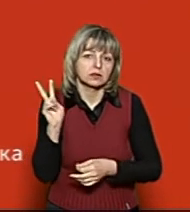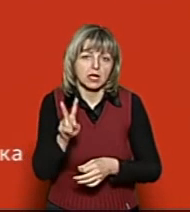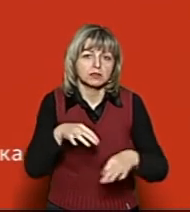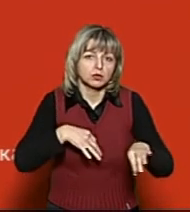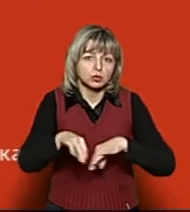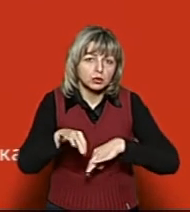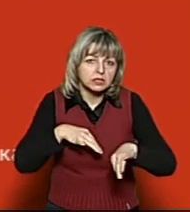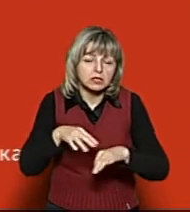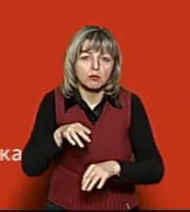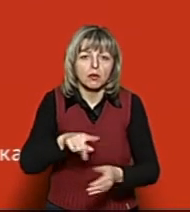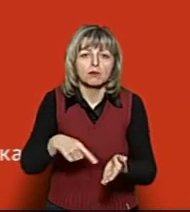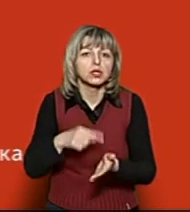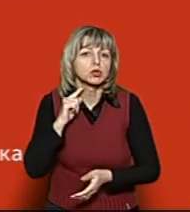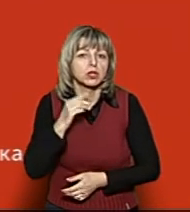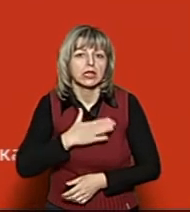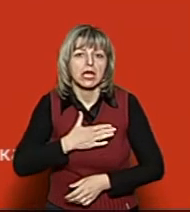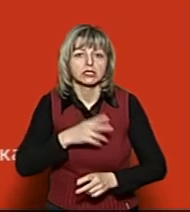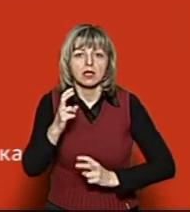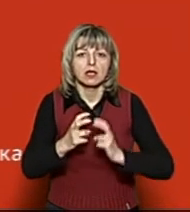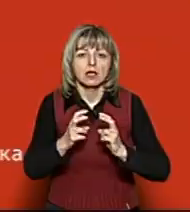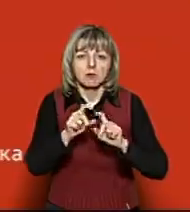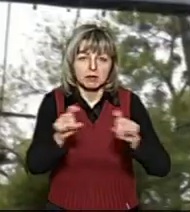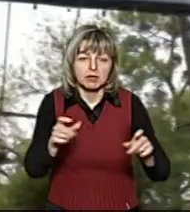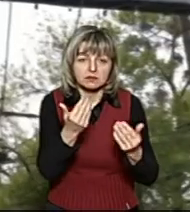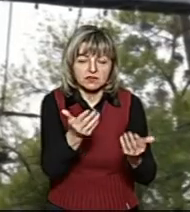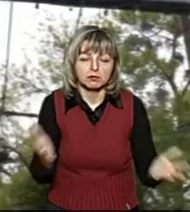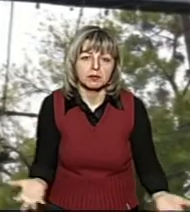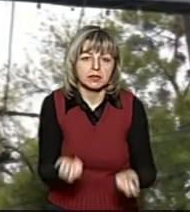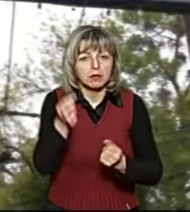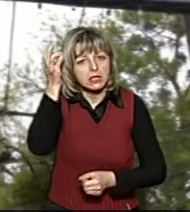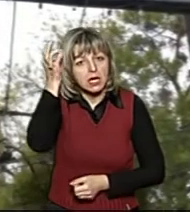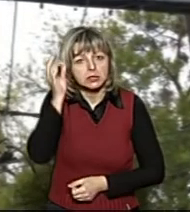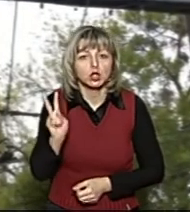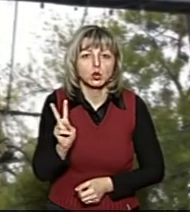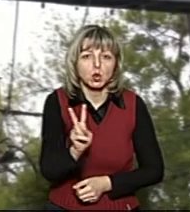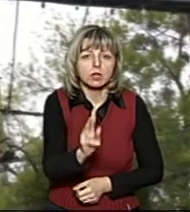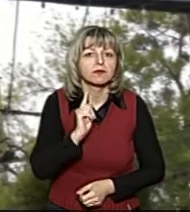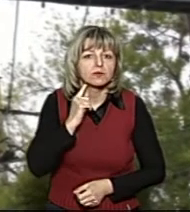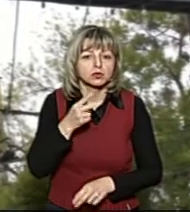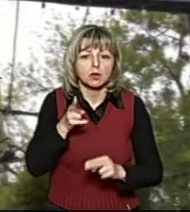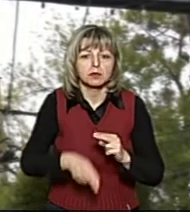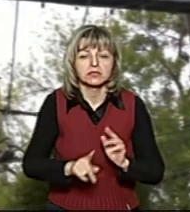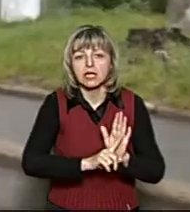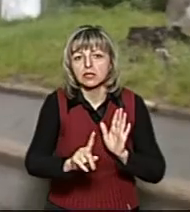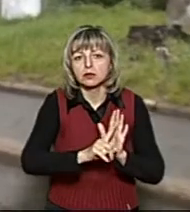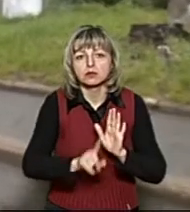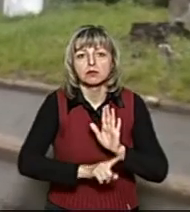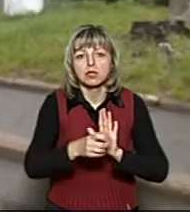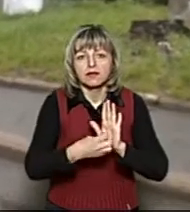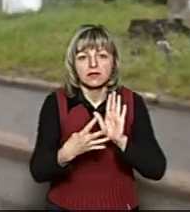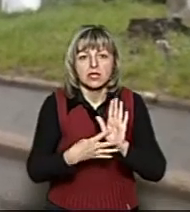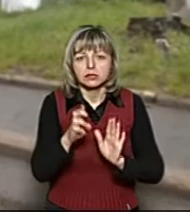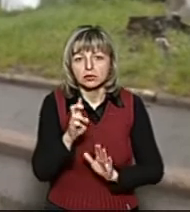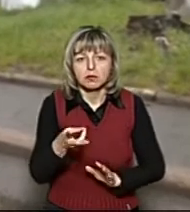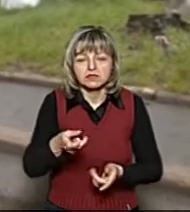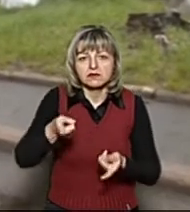транспорту громадському місті Луцьку, і наше підприємство буде підтримане. Нагадуємо, тролейбуси в Луцьку перестали курсувати з 19